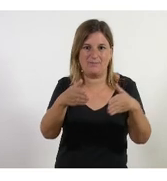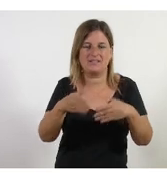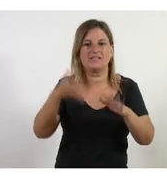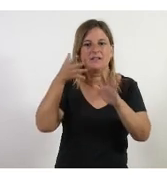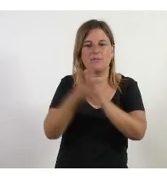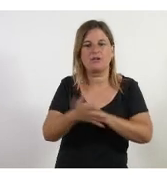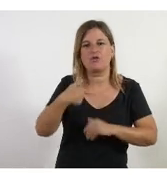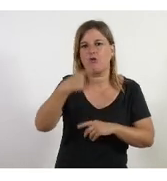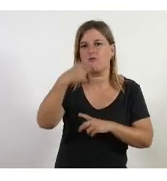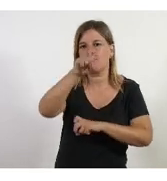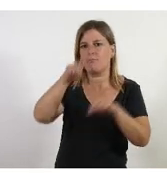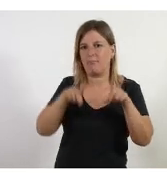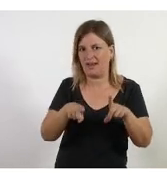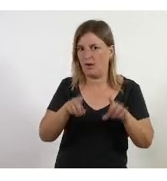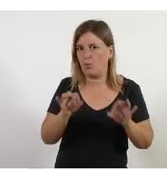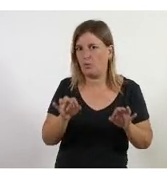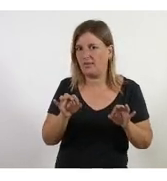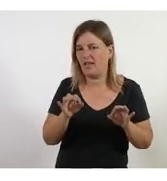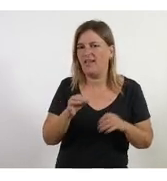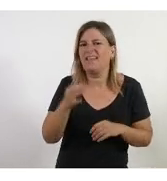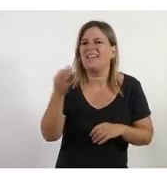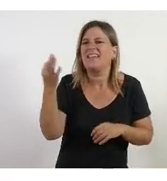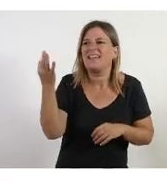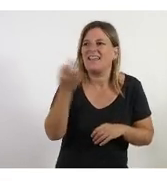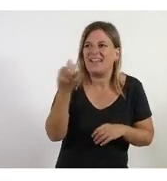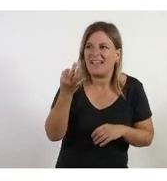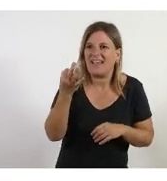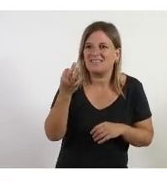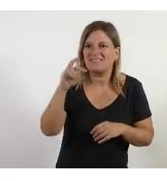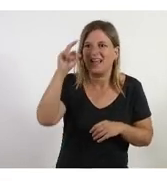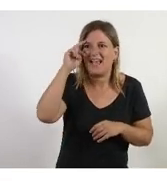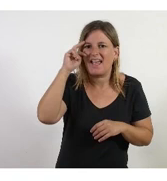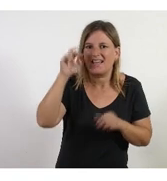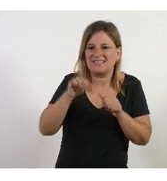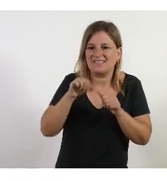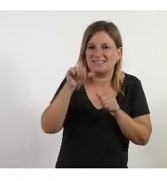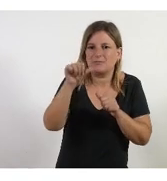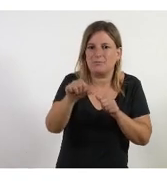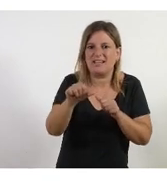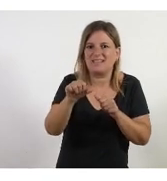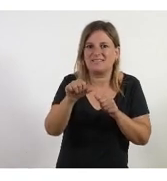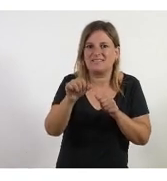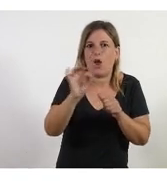mi aquí és... Què és allò que aquesta experiència, porta per mi.